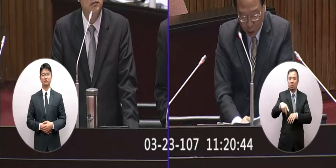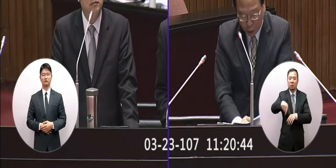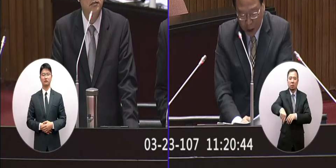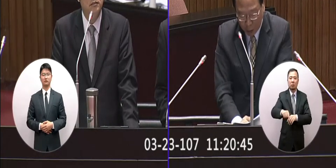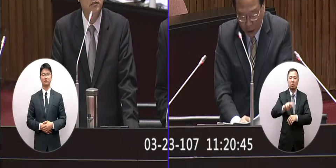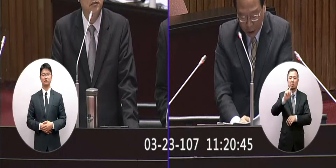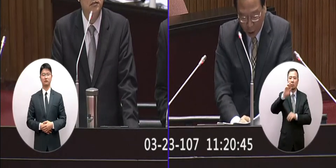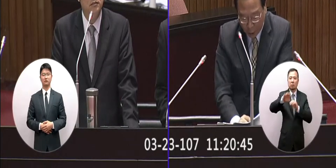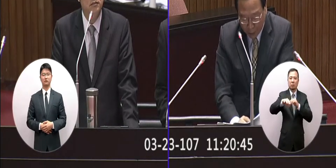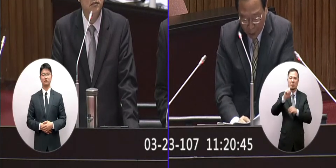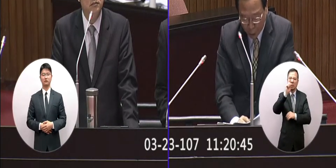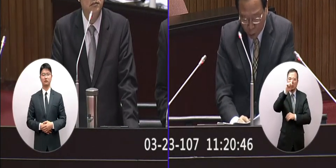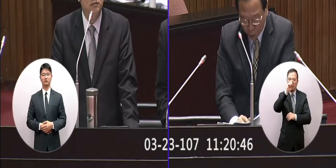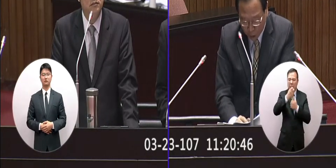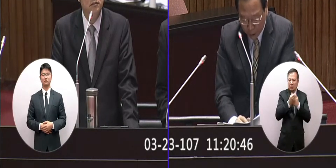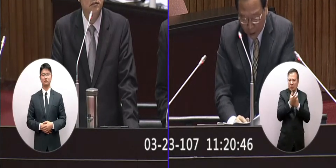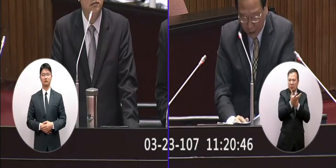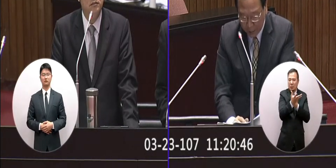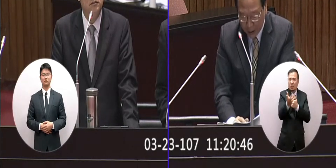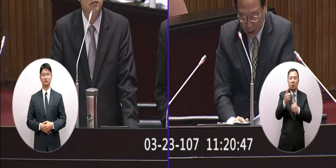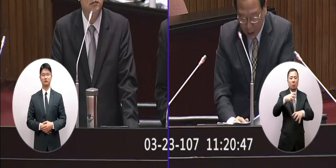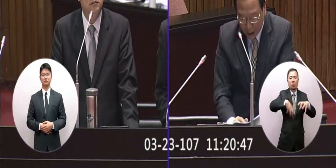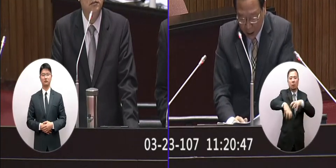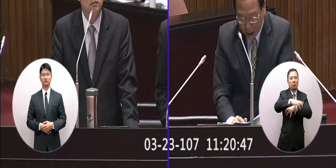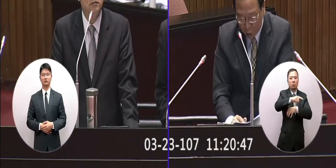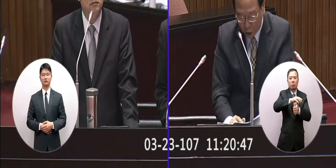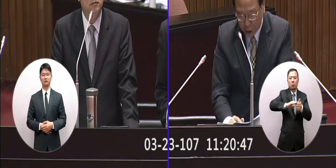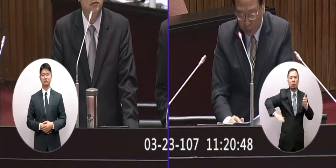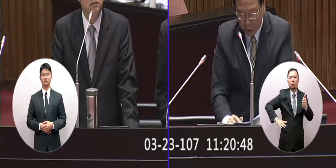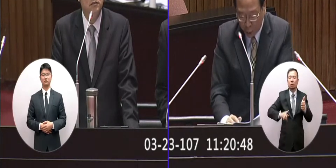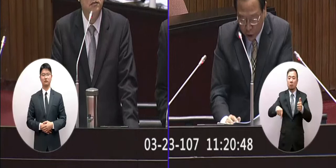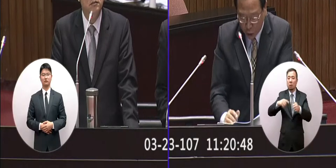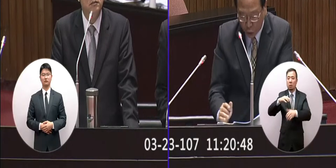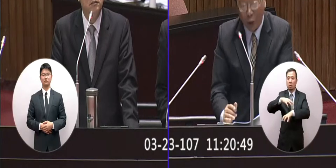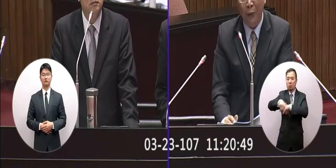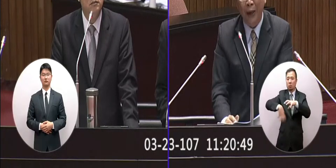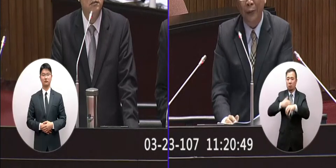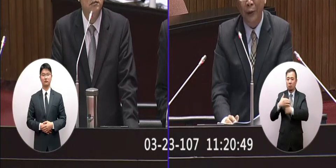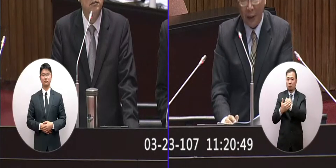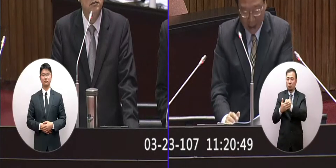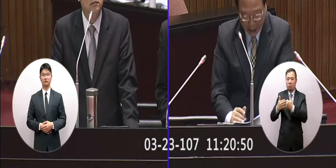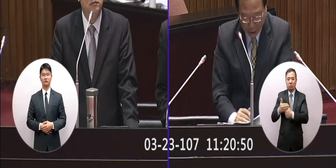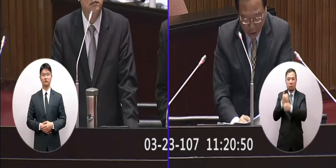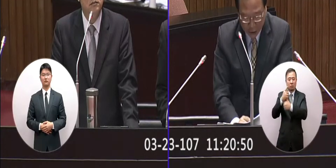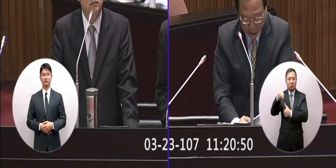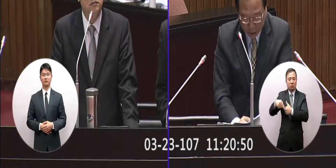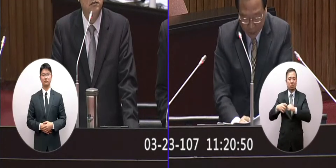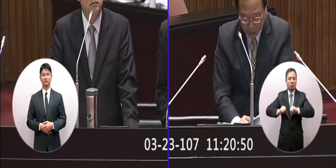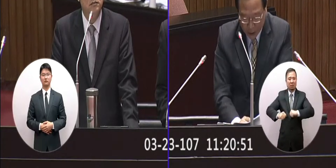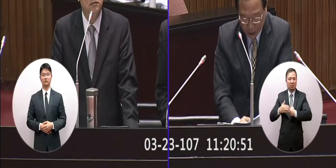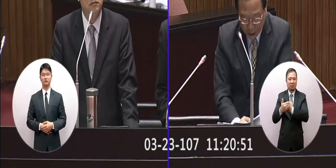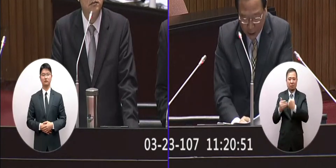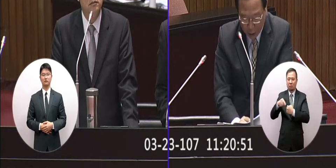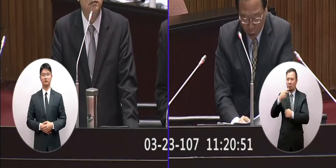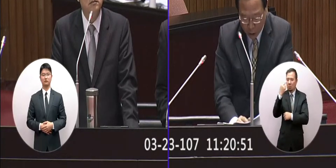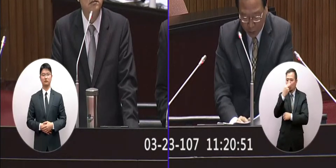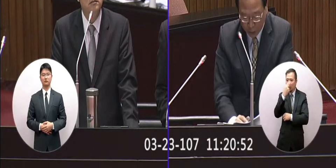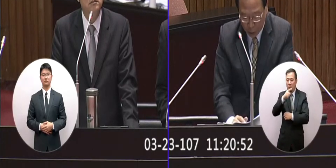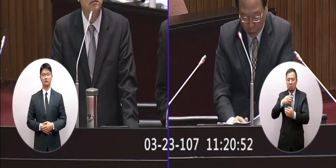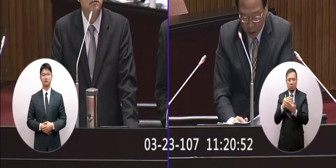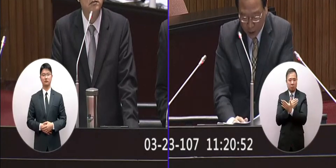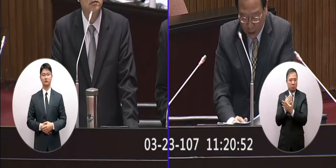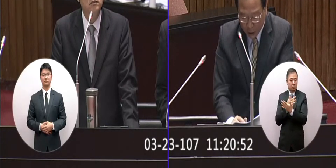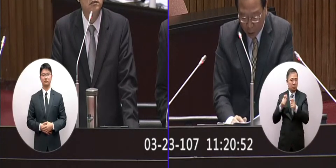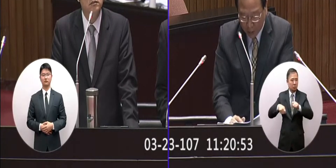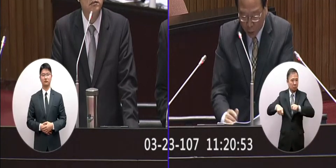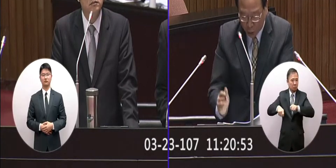物，却未依环保署所定的健康风险评估技术规范来进行健康风险